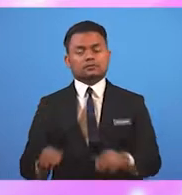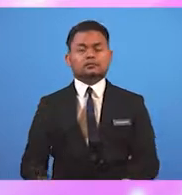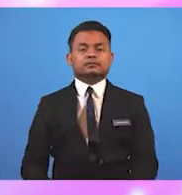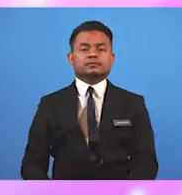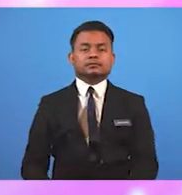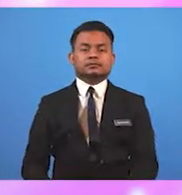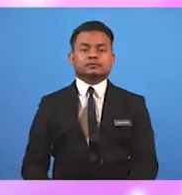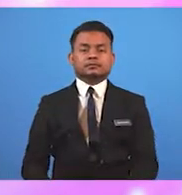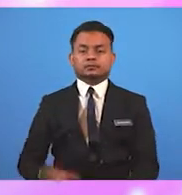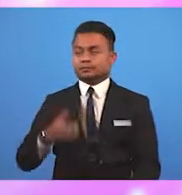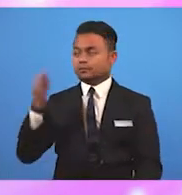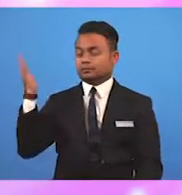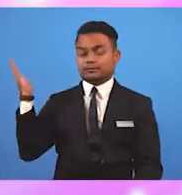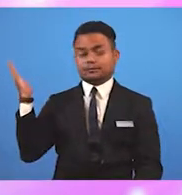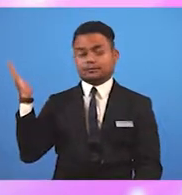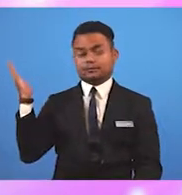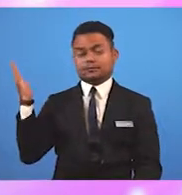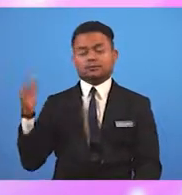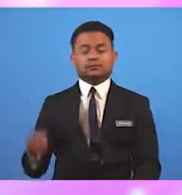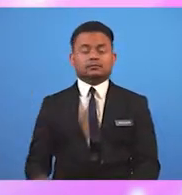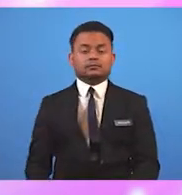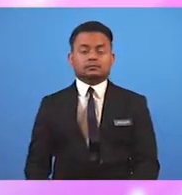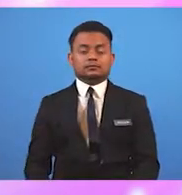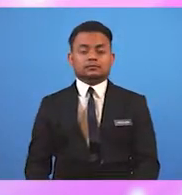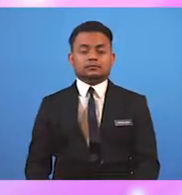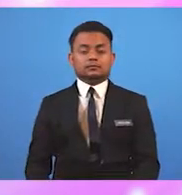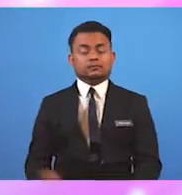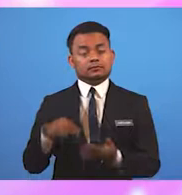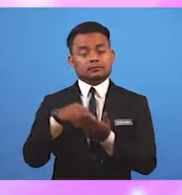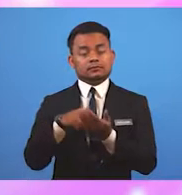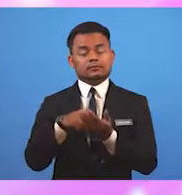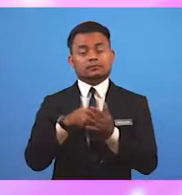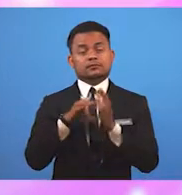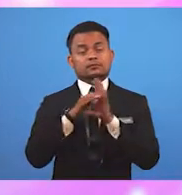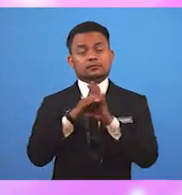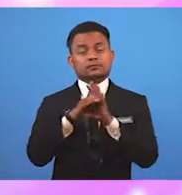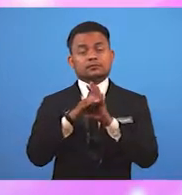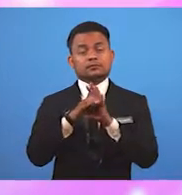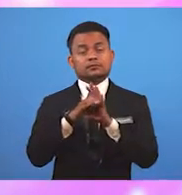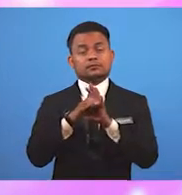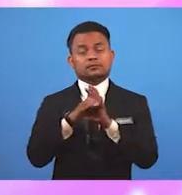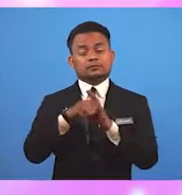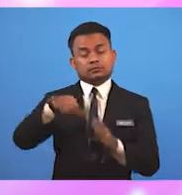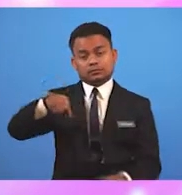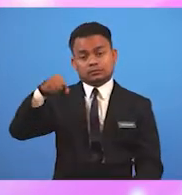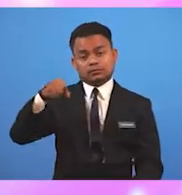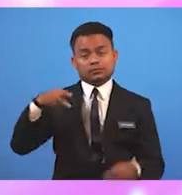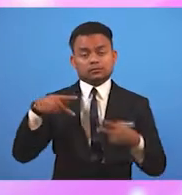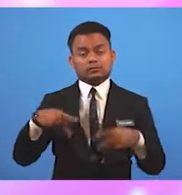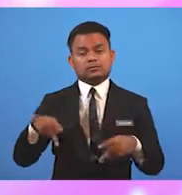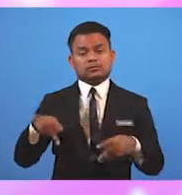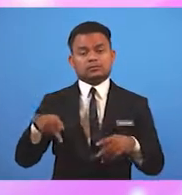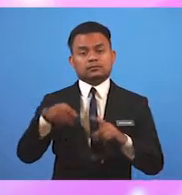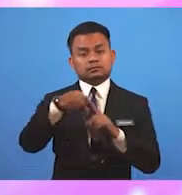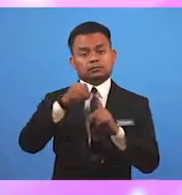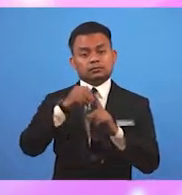Lihat pada paparan sebelah, ini adalah contoh kaedah pembungkusan bagi sampel ternakan udang.